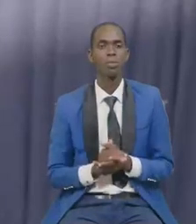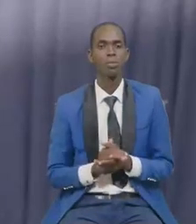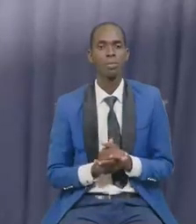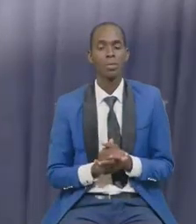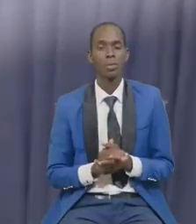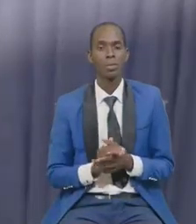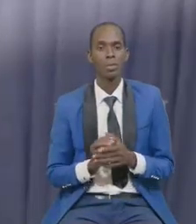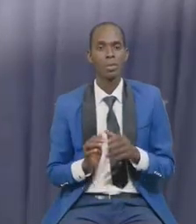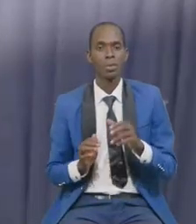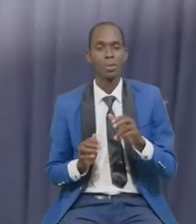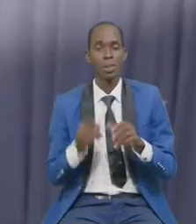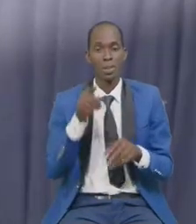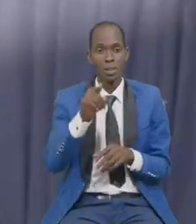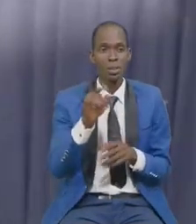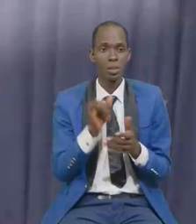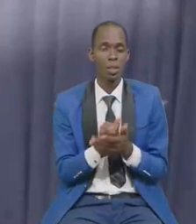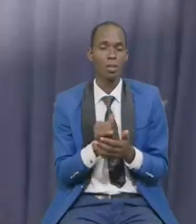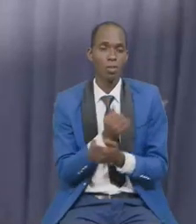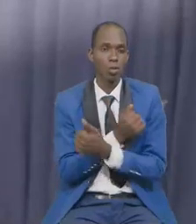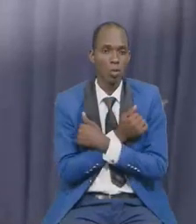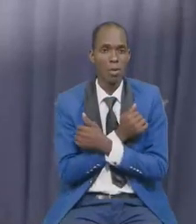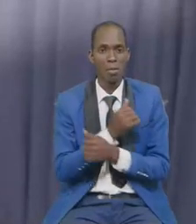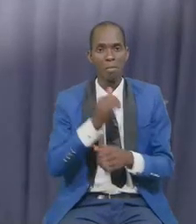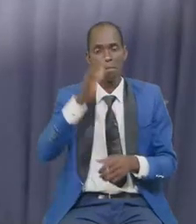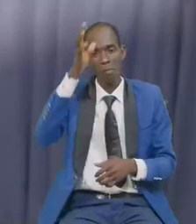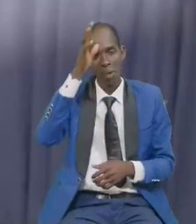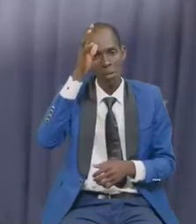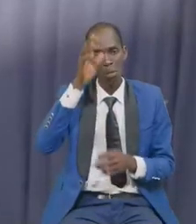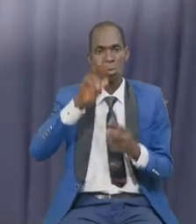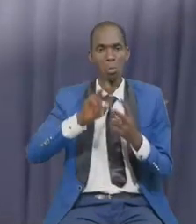Celui qui aime son père, sa mère,